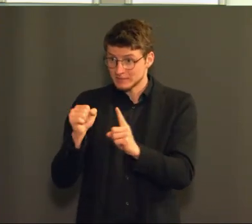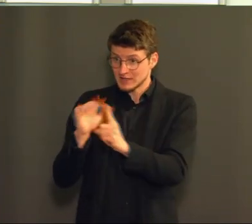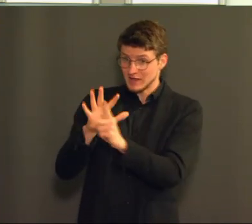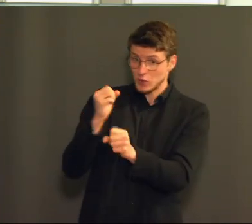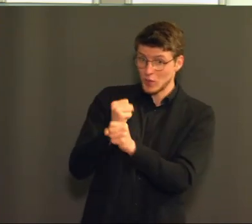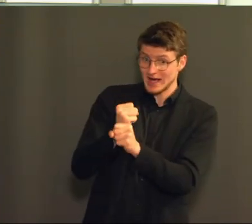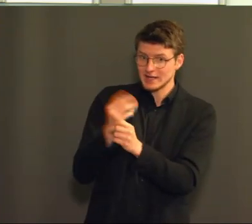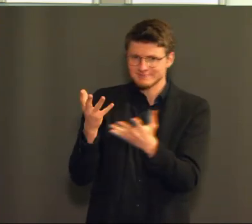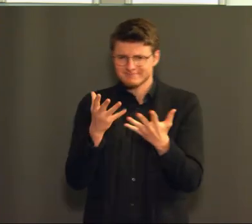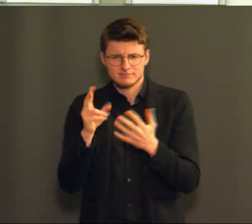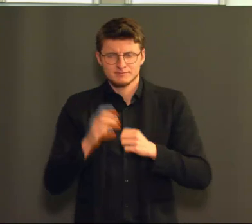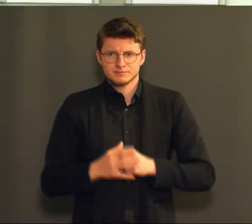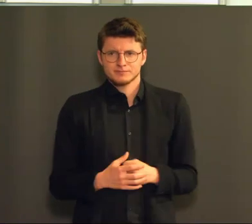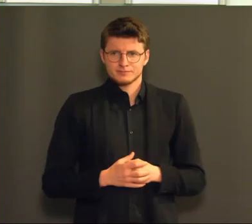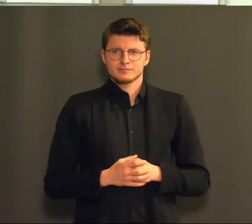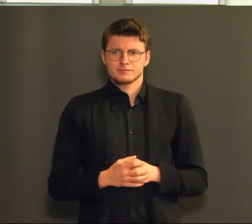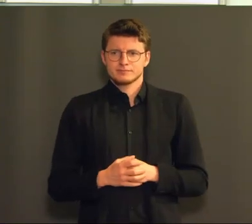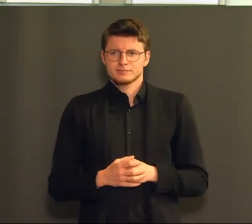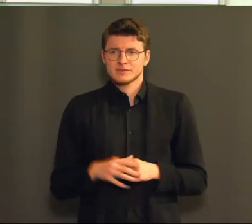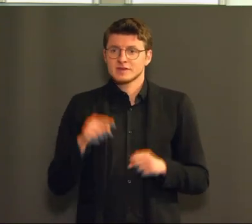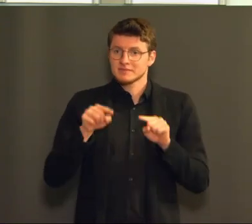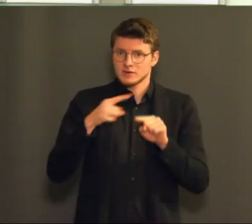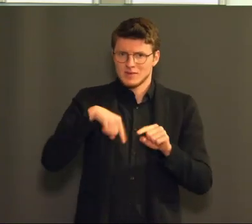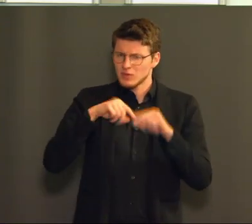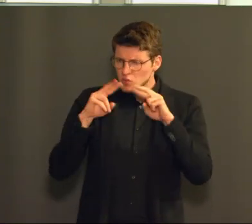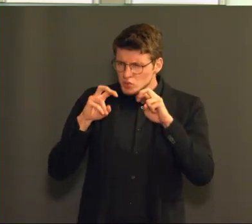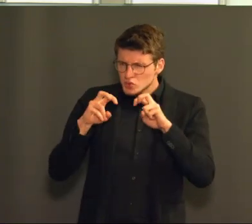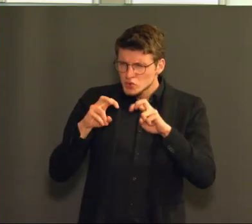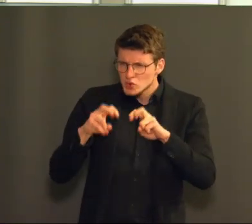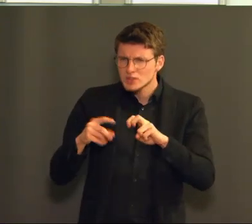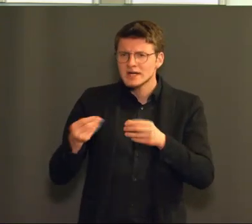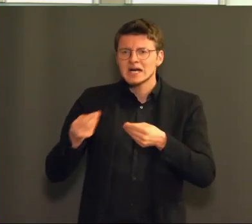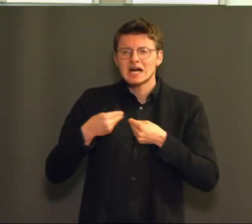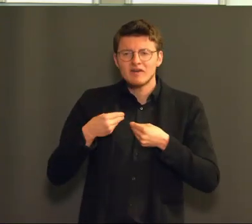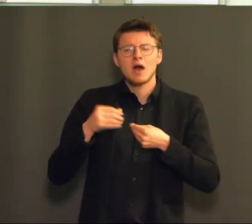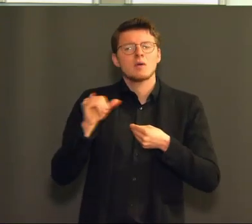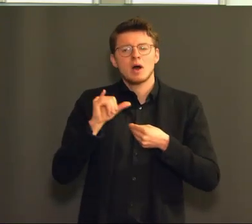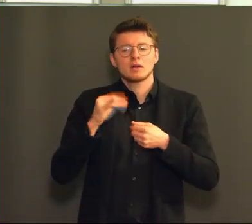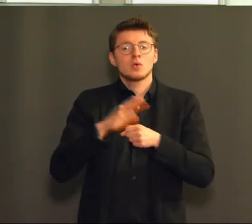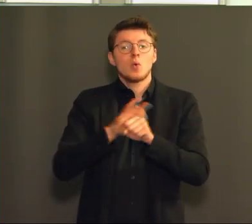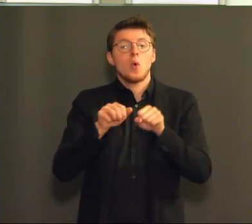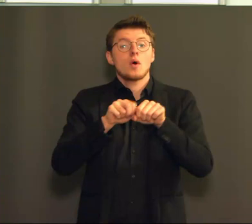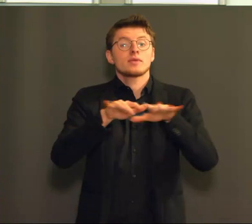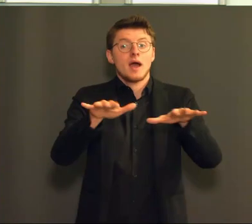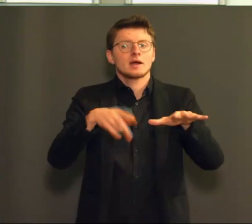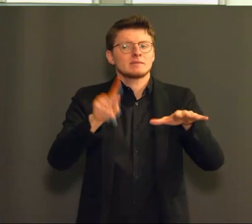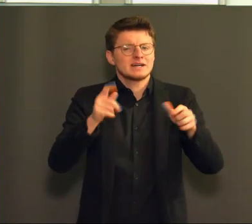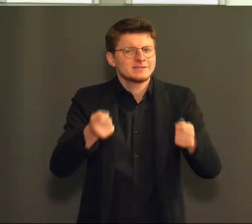Deze analyse stelt ons in staat om de strijd tegen de verspreiding van het coronavirus te